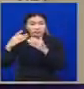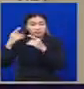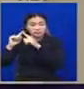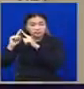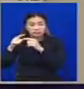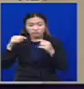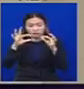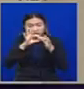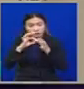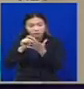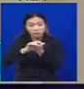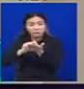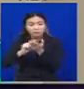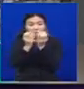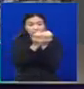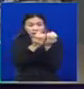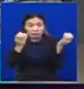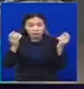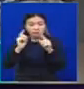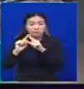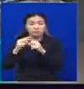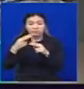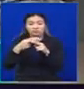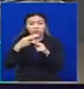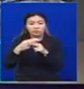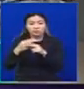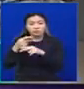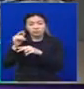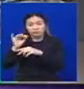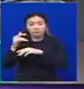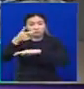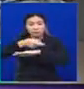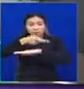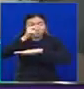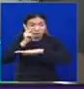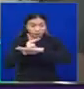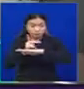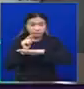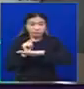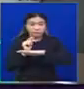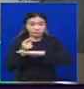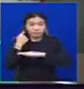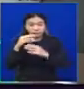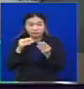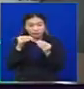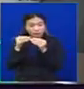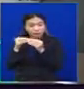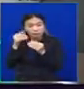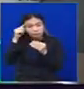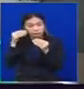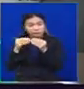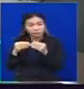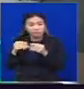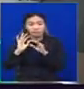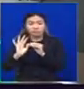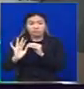ญของร่างรัฐธรรมนูญซึ่งมีนายโคธมอาริยาเป็นประธานโดยในเวทีถกแถลงวันนี้ให้ความเห็นถึงการกำหนดยุทธศาสตร์ชาติ